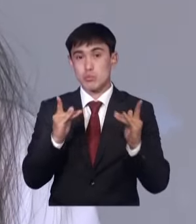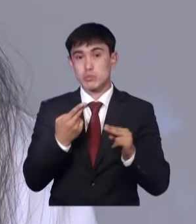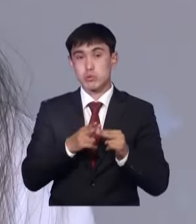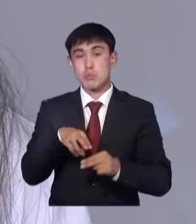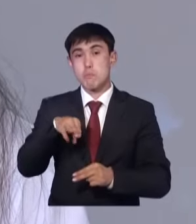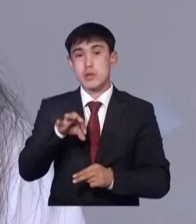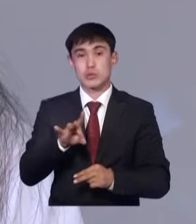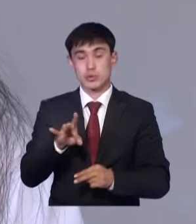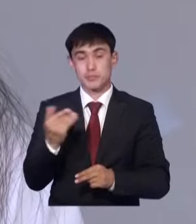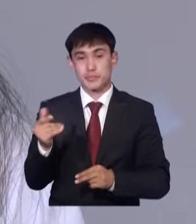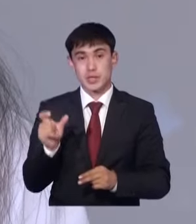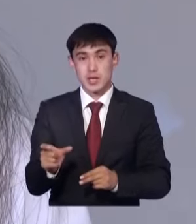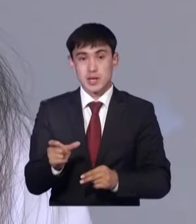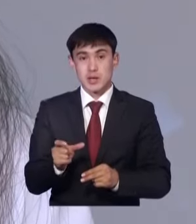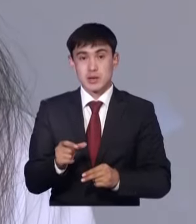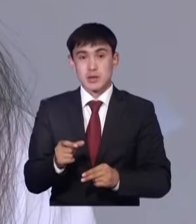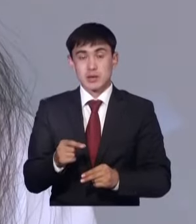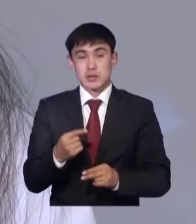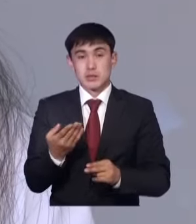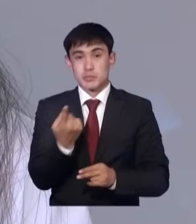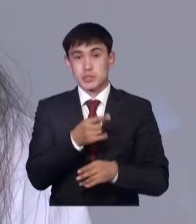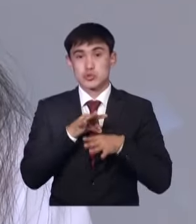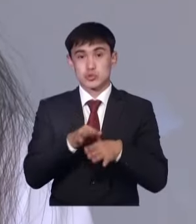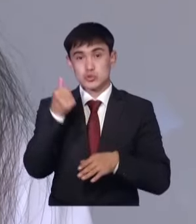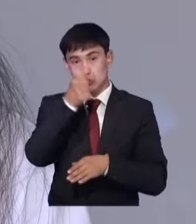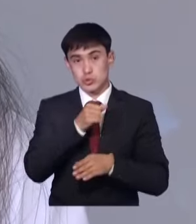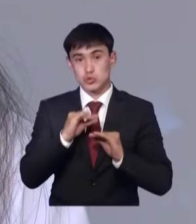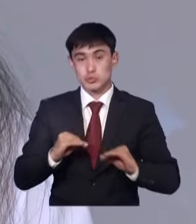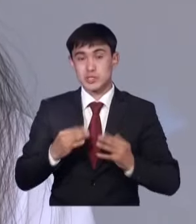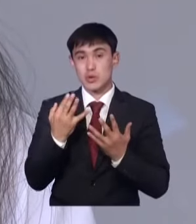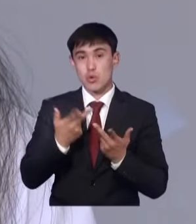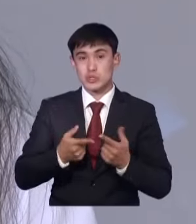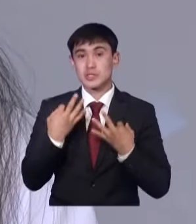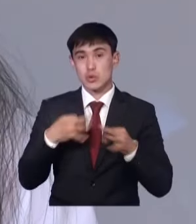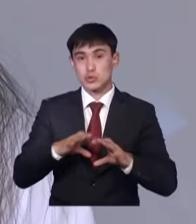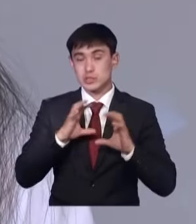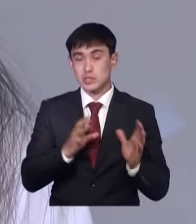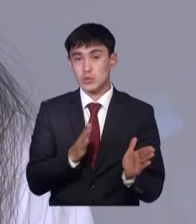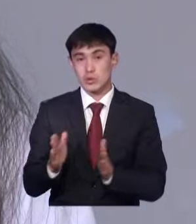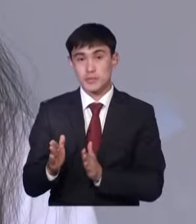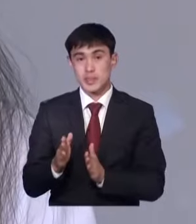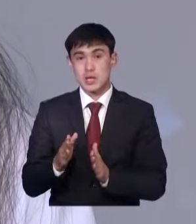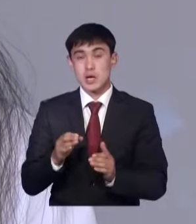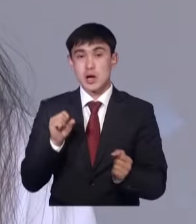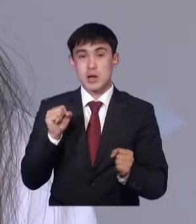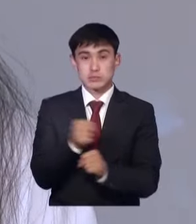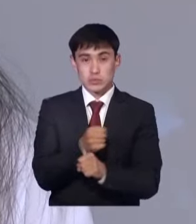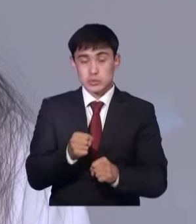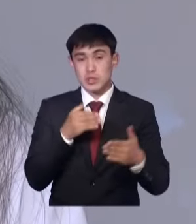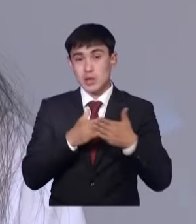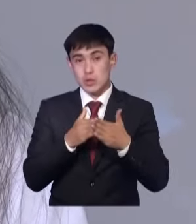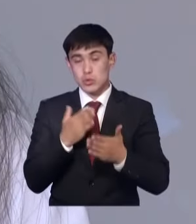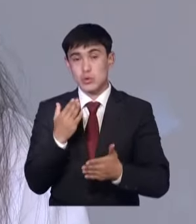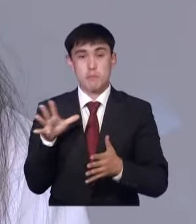деп алсақ болады. Ментормен бір жыл бойында жүргізген жұмыстары ол оқушылар арасындағы тәуелсіздіктің сақталуы, яғни зорлық-зомбылықтың алдын алу,